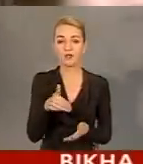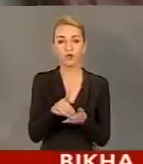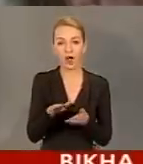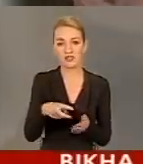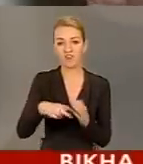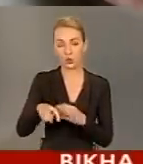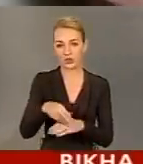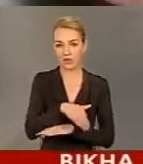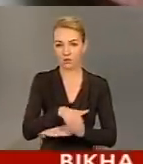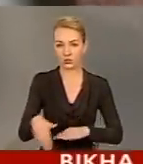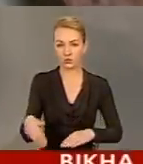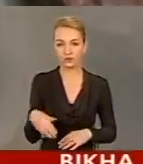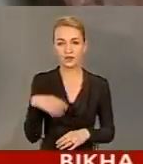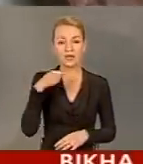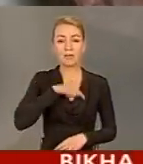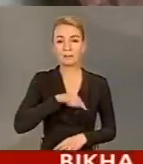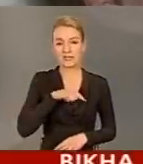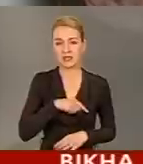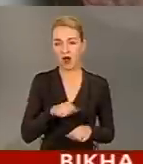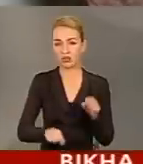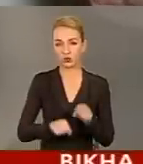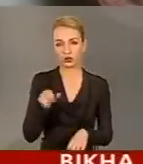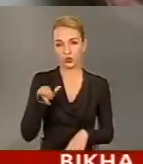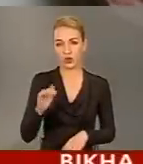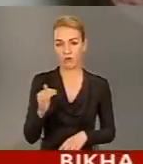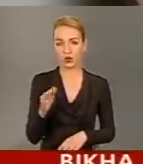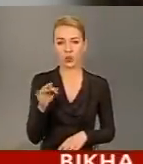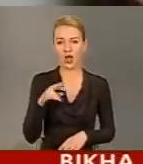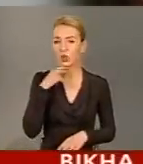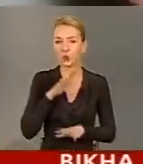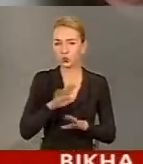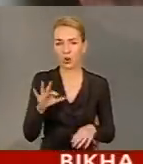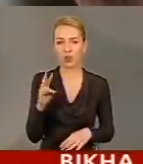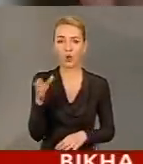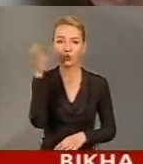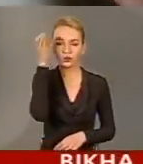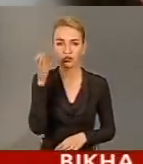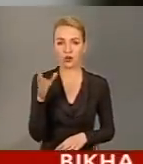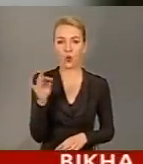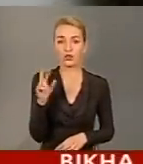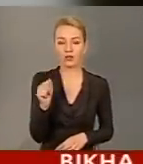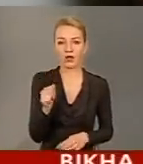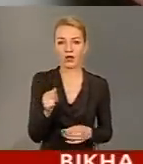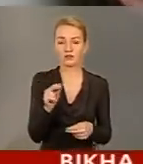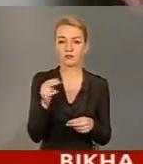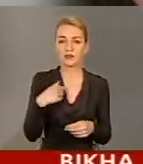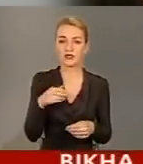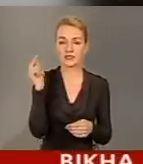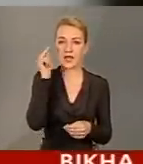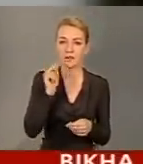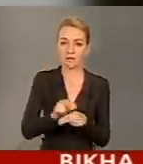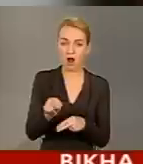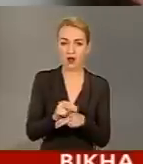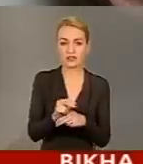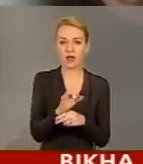на вулицю. Психіка нарушена у дитини. Вона не дура, ні, вона умічка, все, вона, ми всі займалися тут, вот,